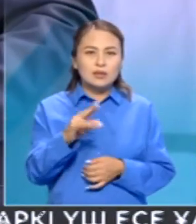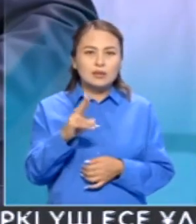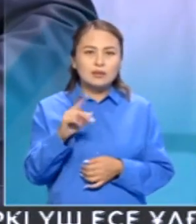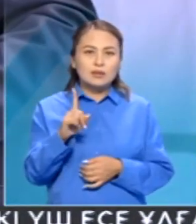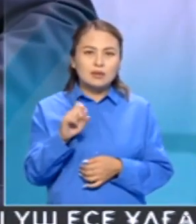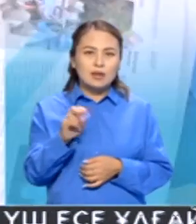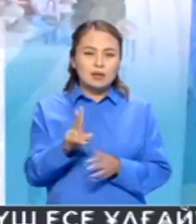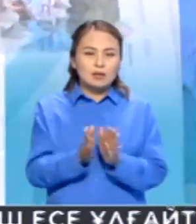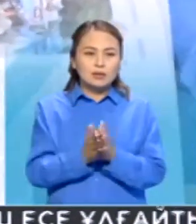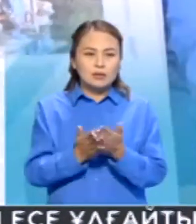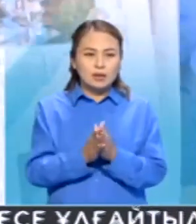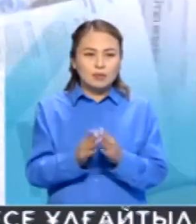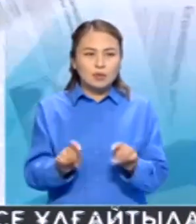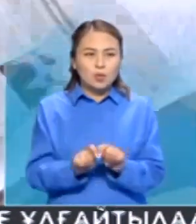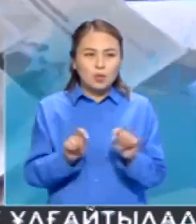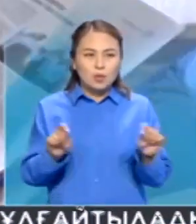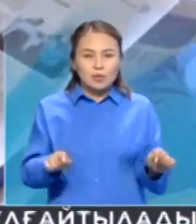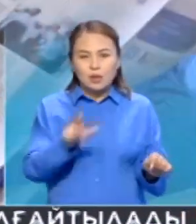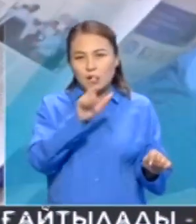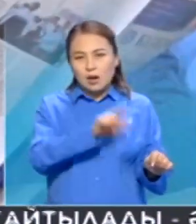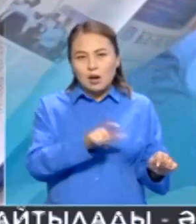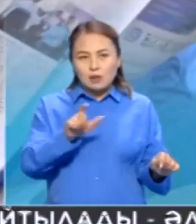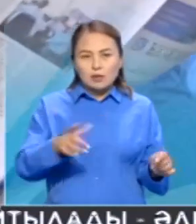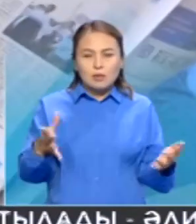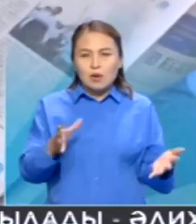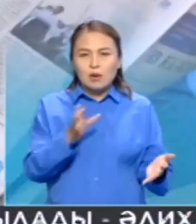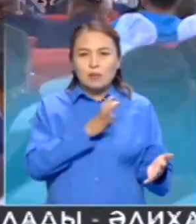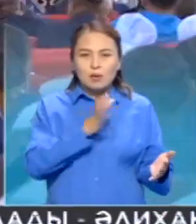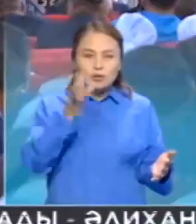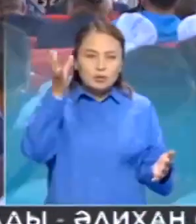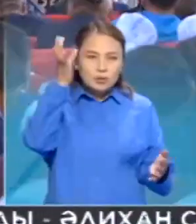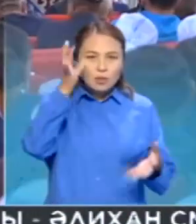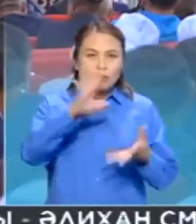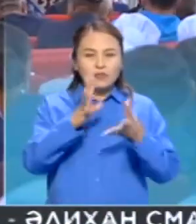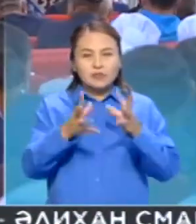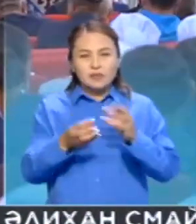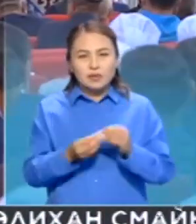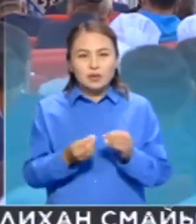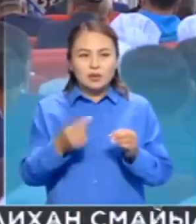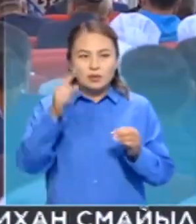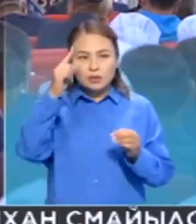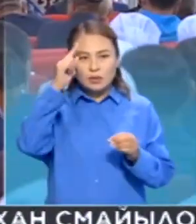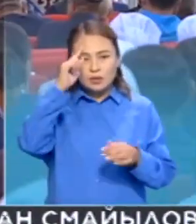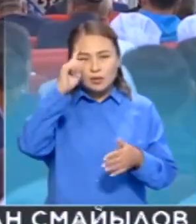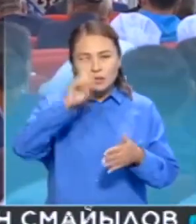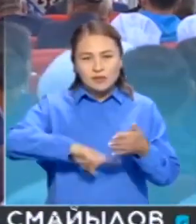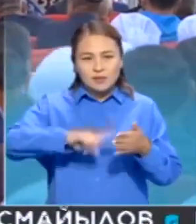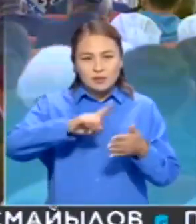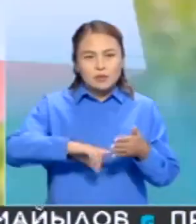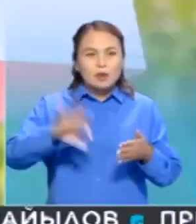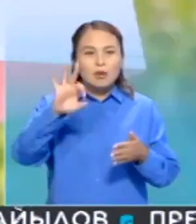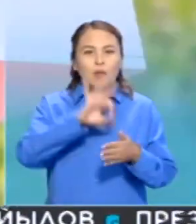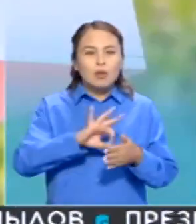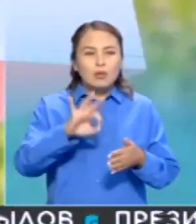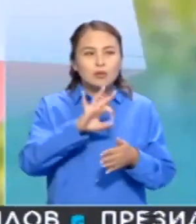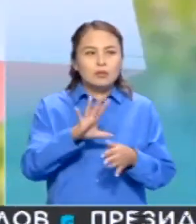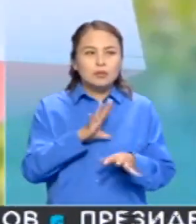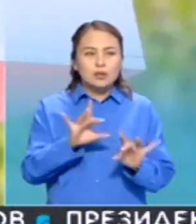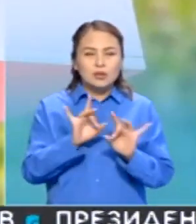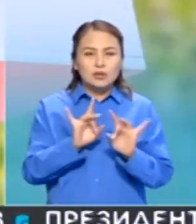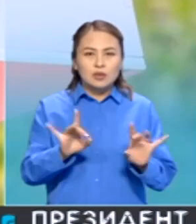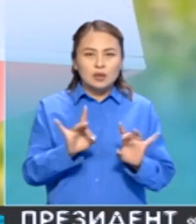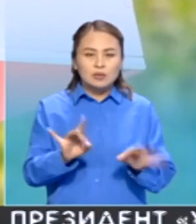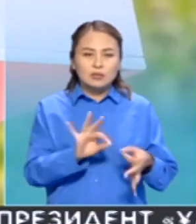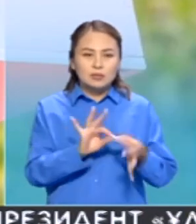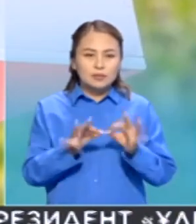жан-жақты талдап, ондағы адамзаттың байтақ тәжірибесі, ғылыми мәліметтері мен діндану туралы ой тұжырымдарына талдау жасады. Оны